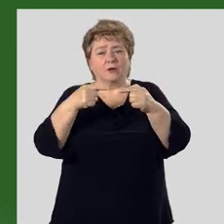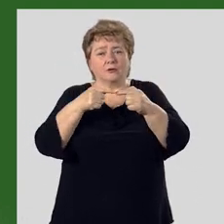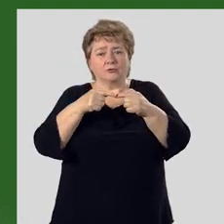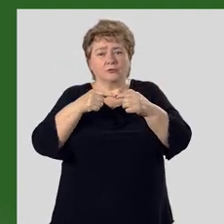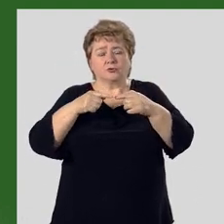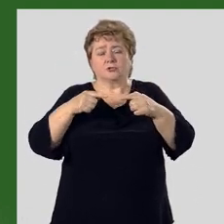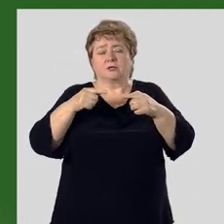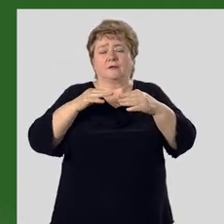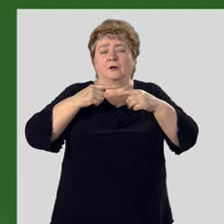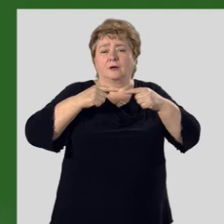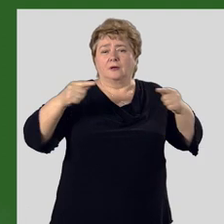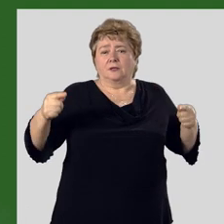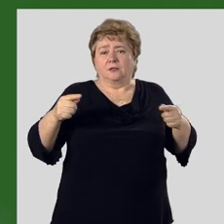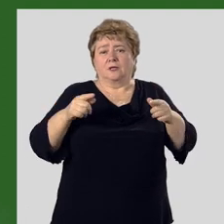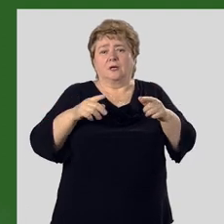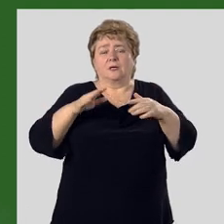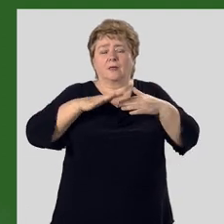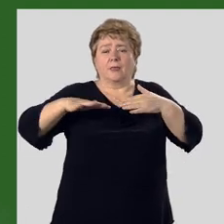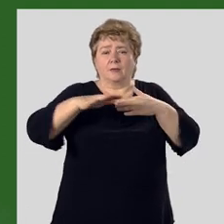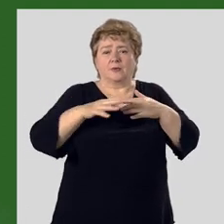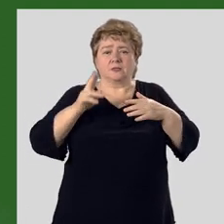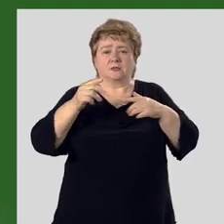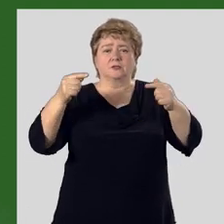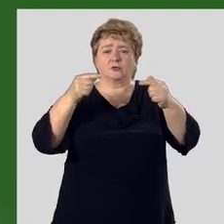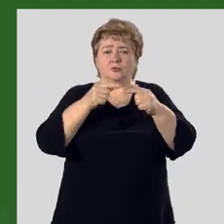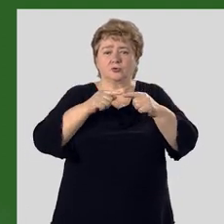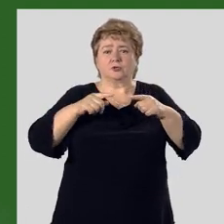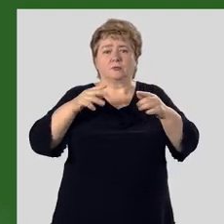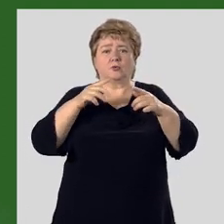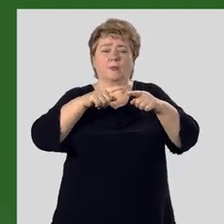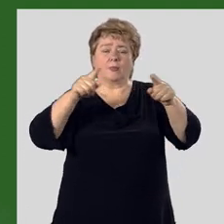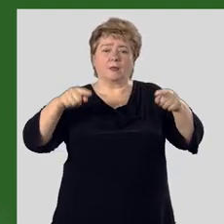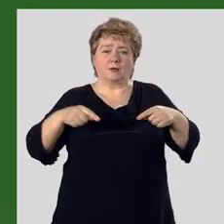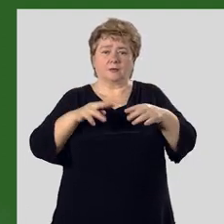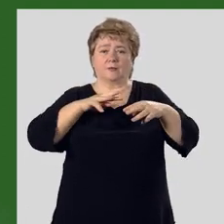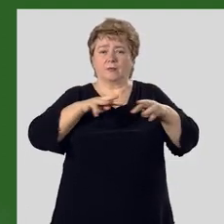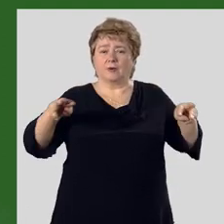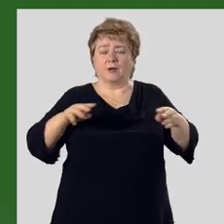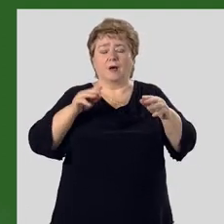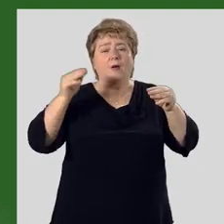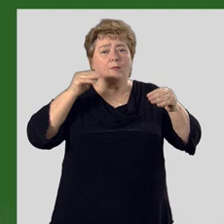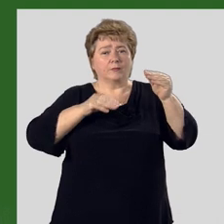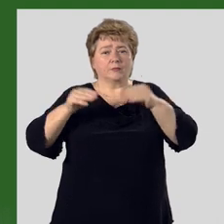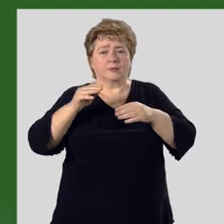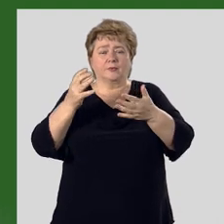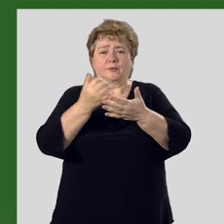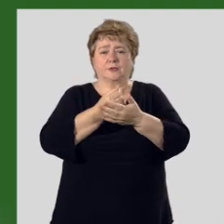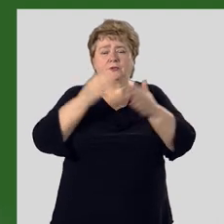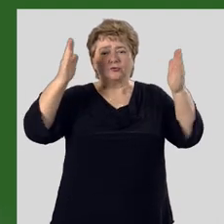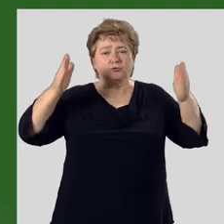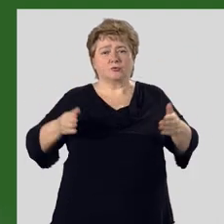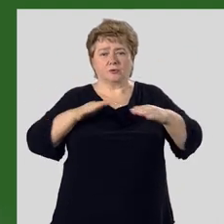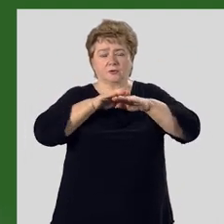на местности к расстоянию на карте – масштаб. Прибор, позволяющий определять